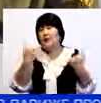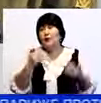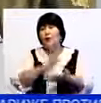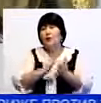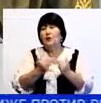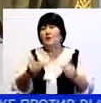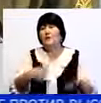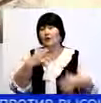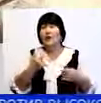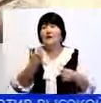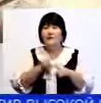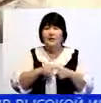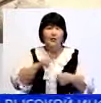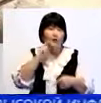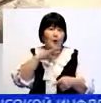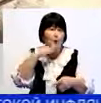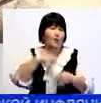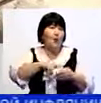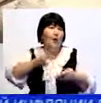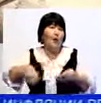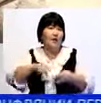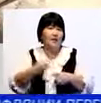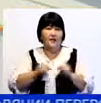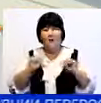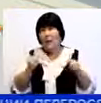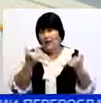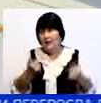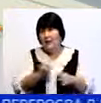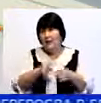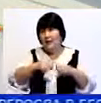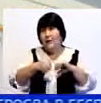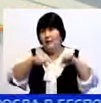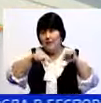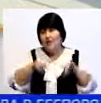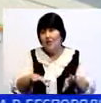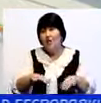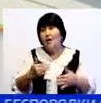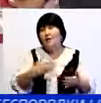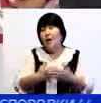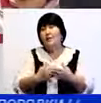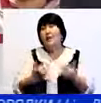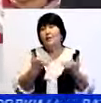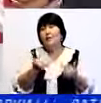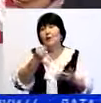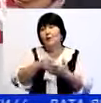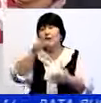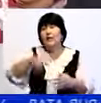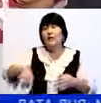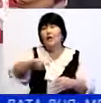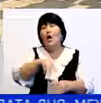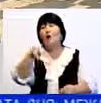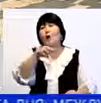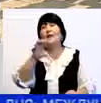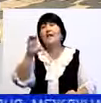для тренировок зачастую молодые люди уходили из спорта. Теперь эта проблема решена. По инициативе почетного гражданина района